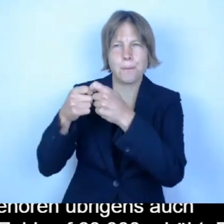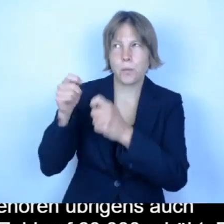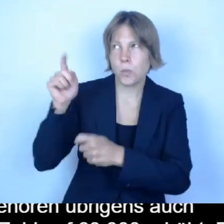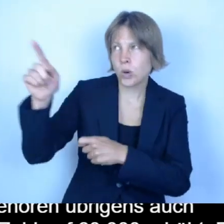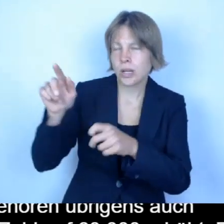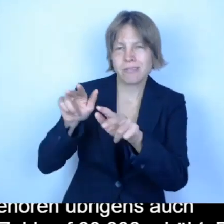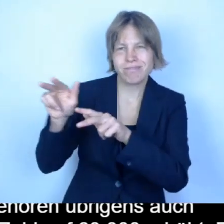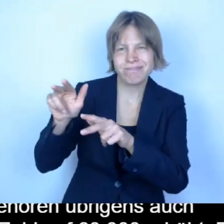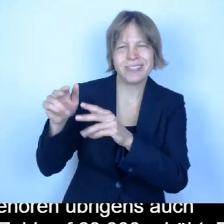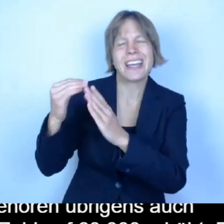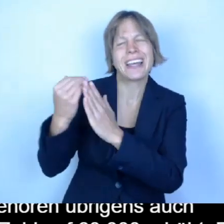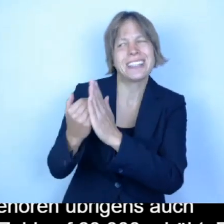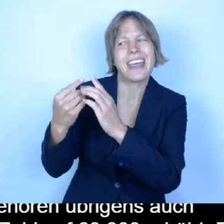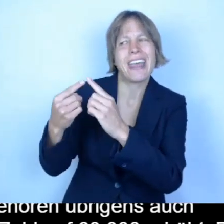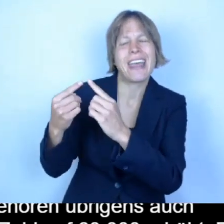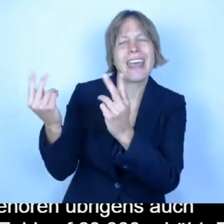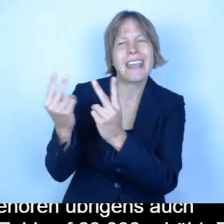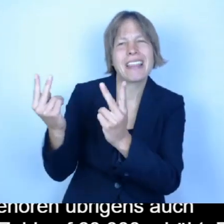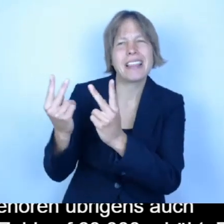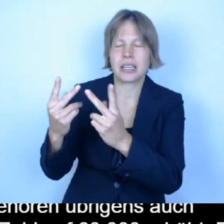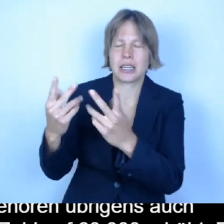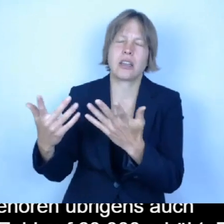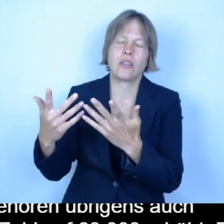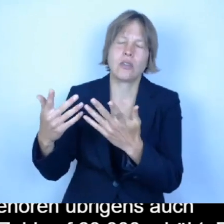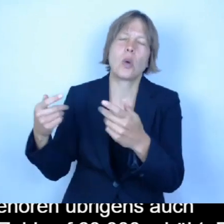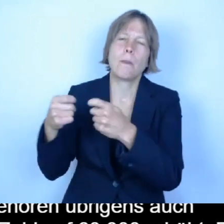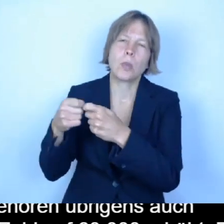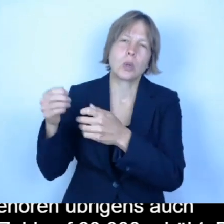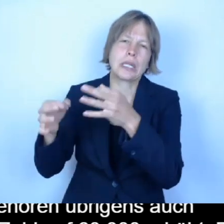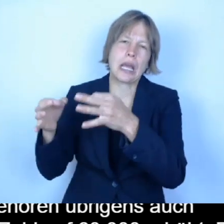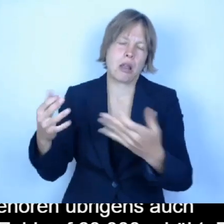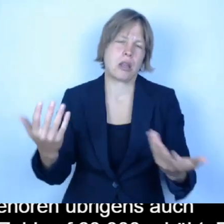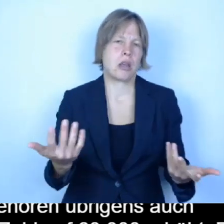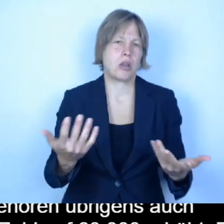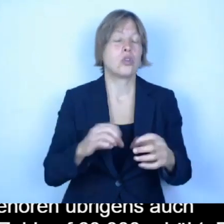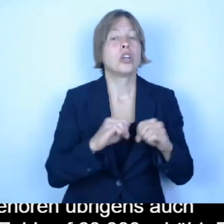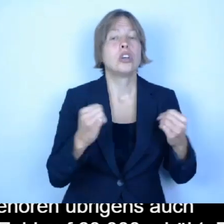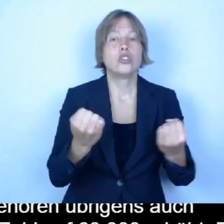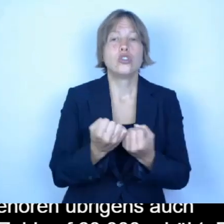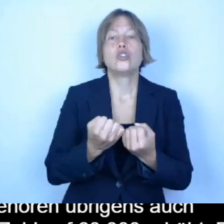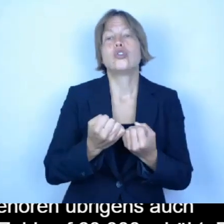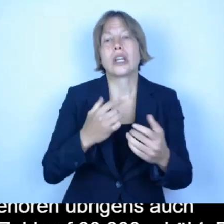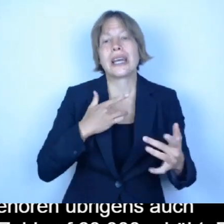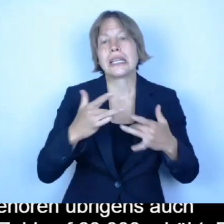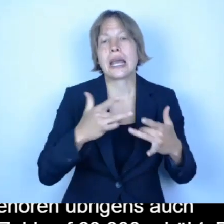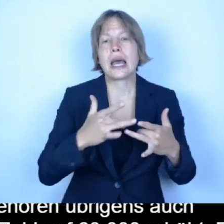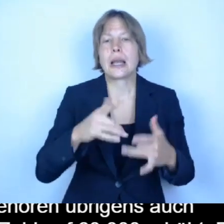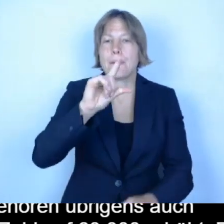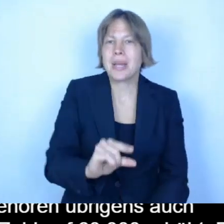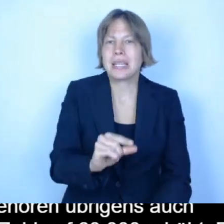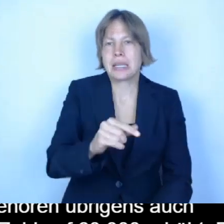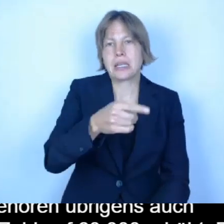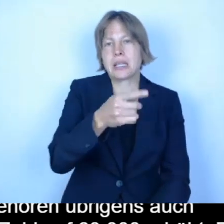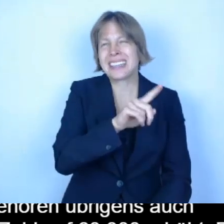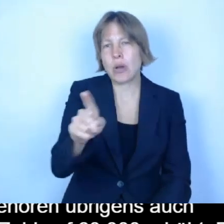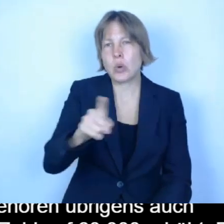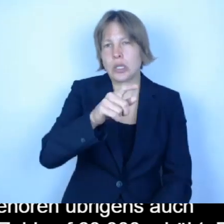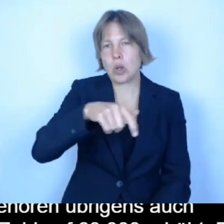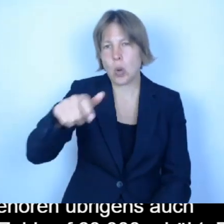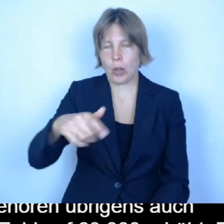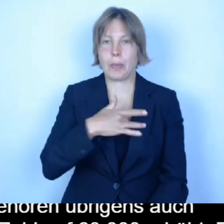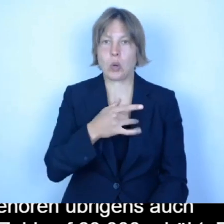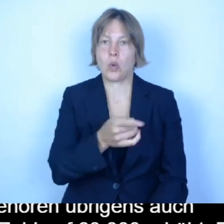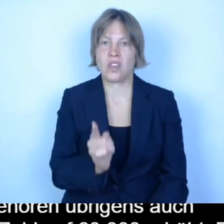den Staatstheatern noch einmal 1.000 Leute Minimum, die davon betroffen sind. Allein dieser ganze Teil umfasst